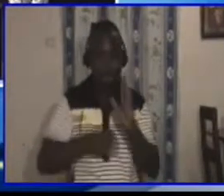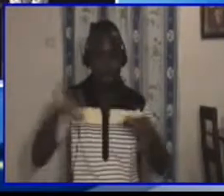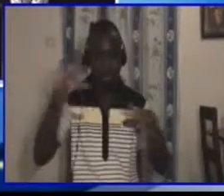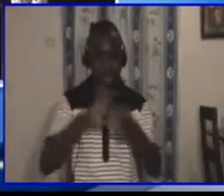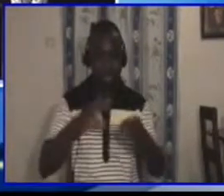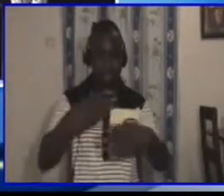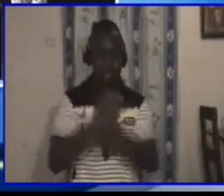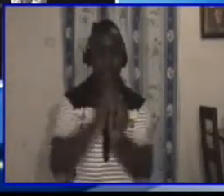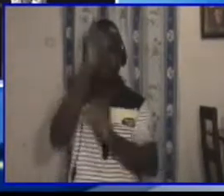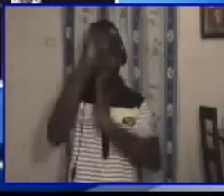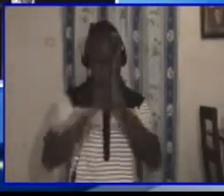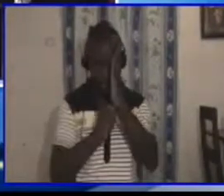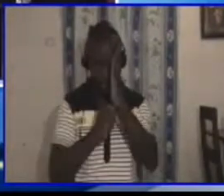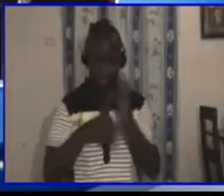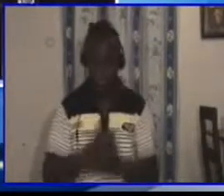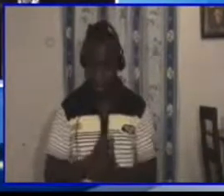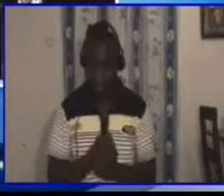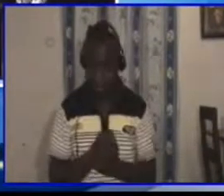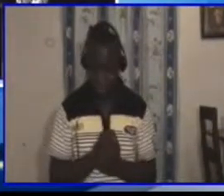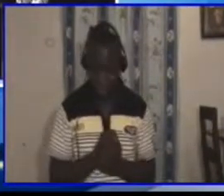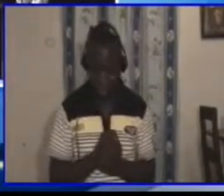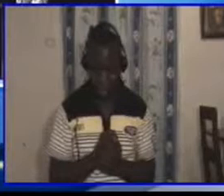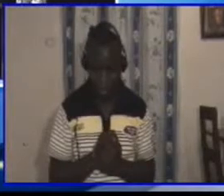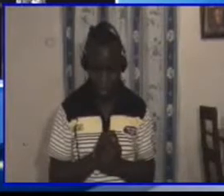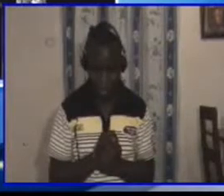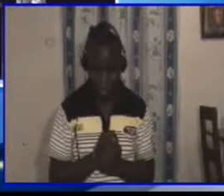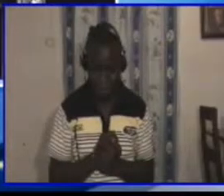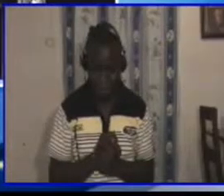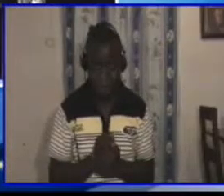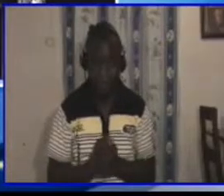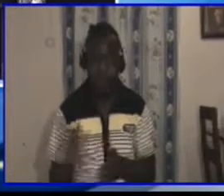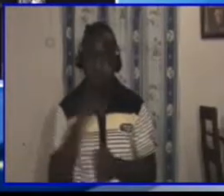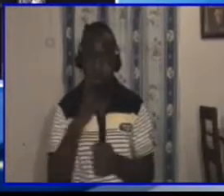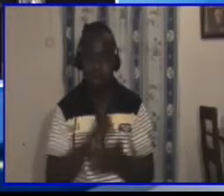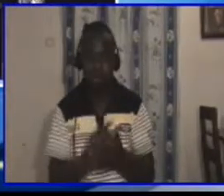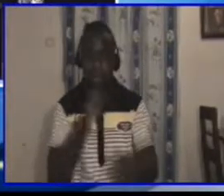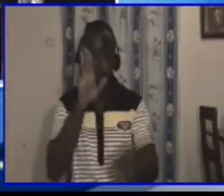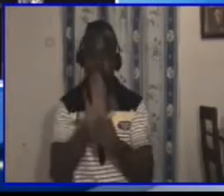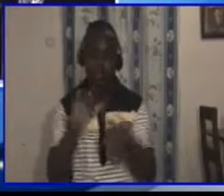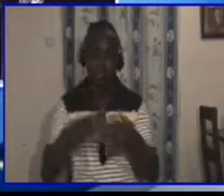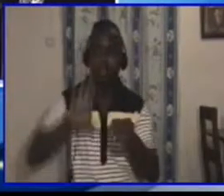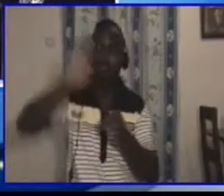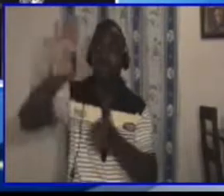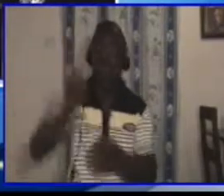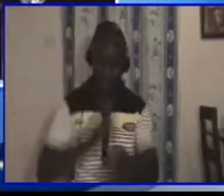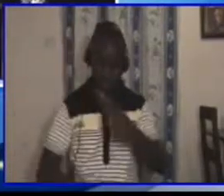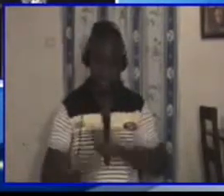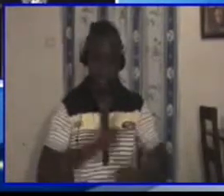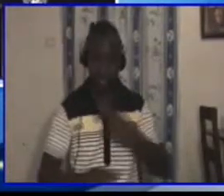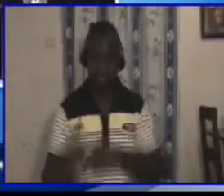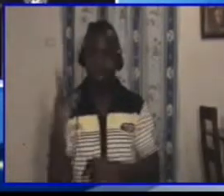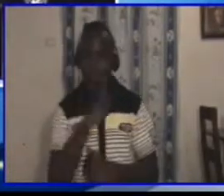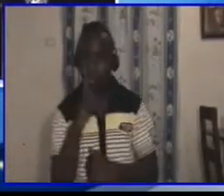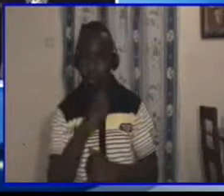diranno dove la promessa della sua venuta da quando infatti i